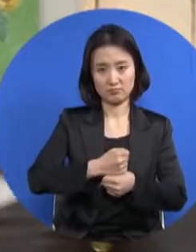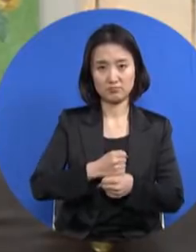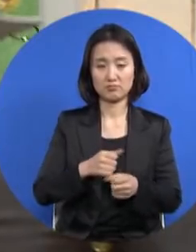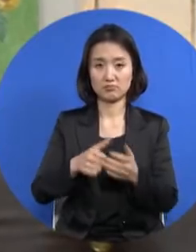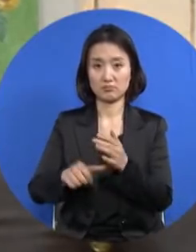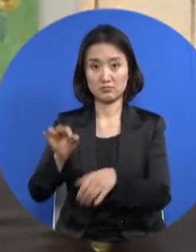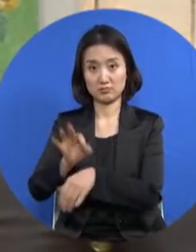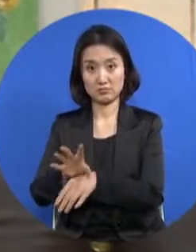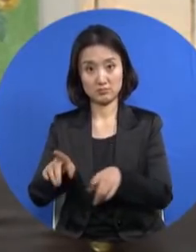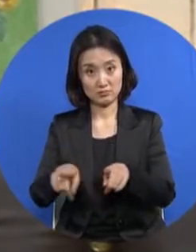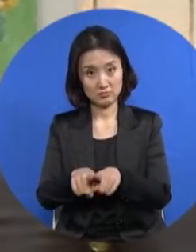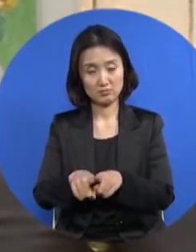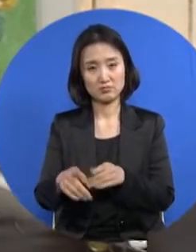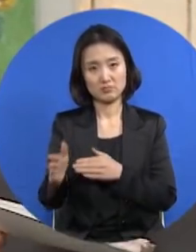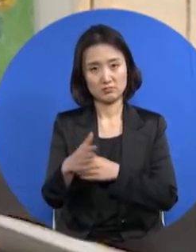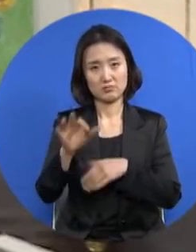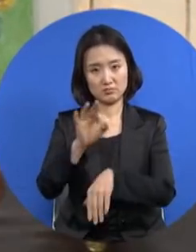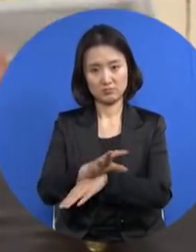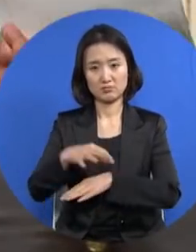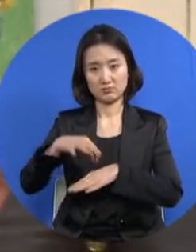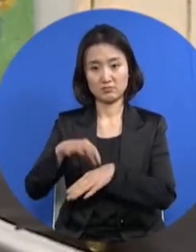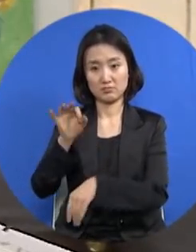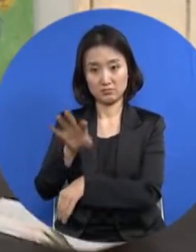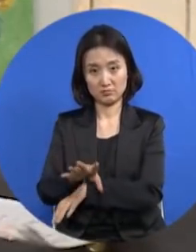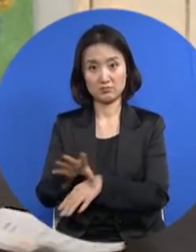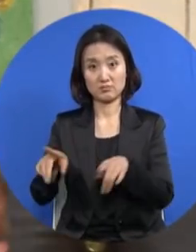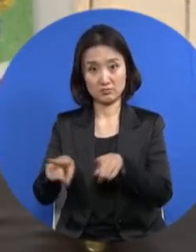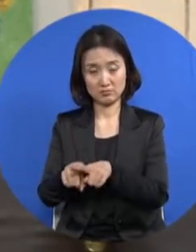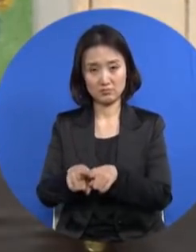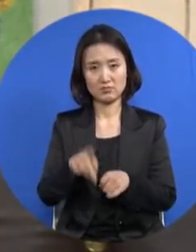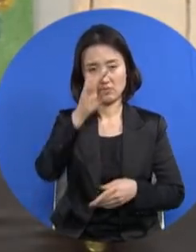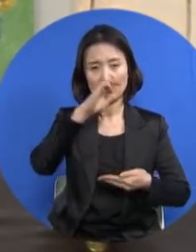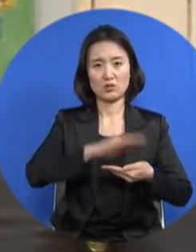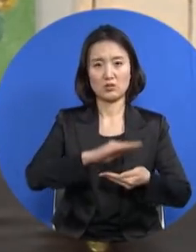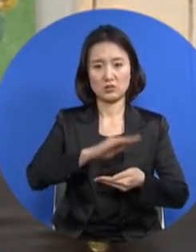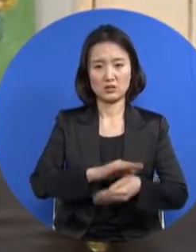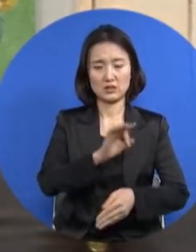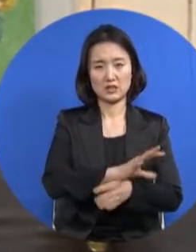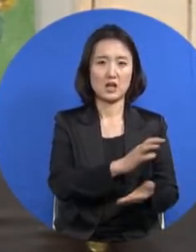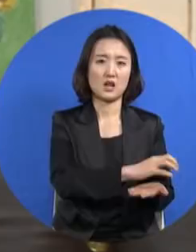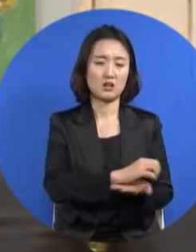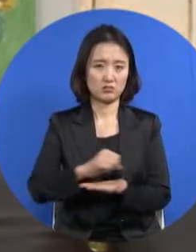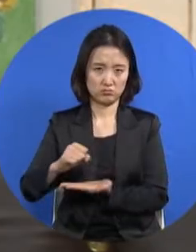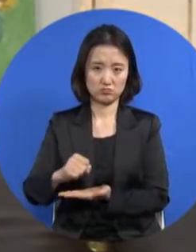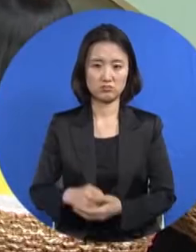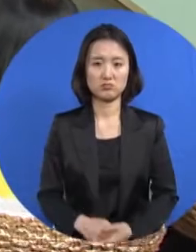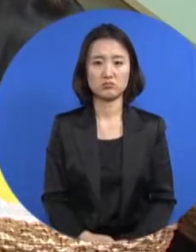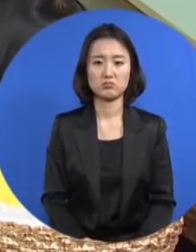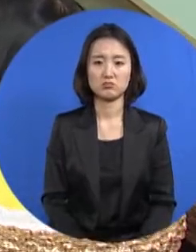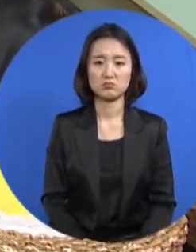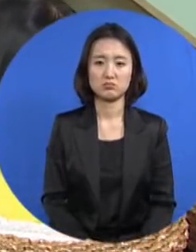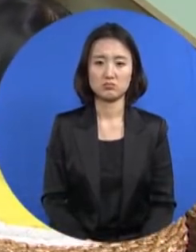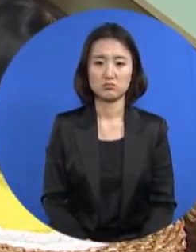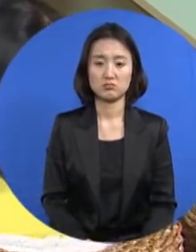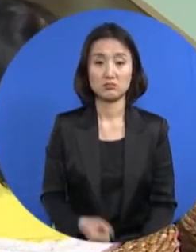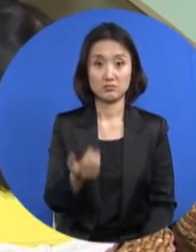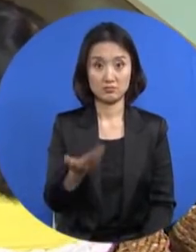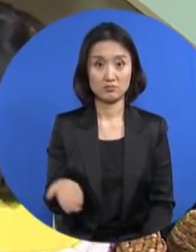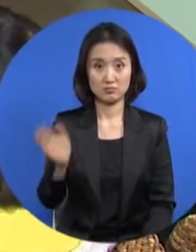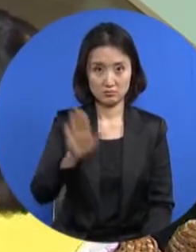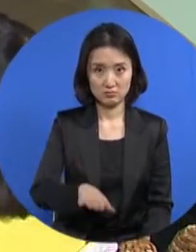오셨다가 생선도 사고 고기도 사고 저희 도시락을 함께 사가는 겁니다.